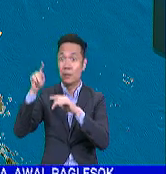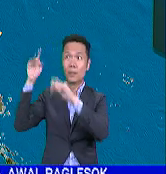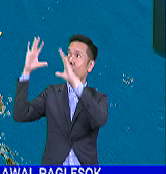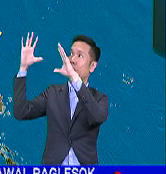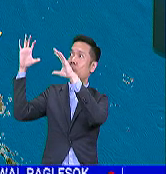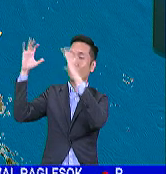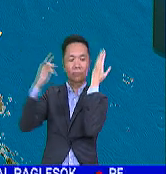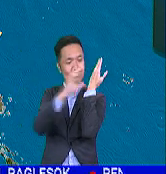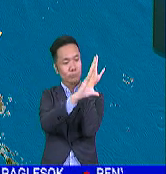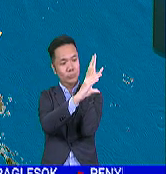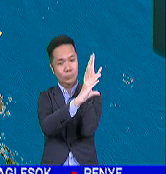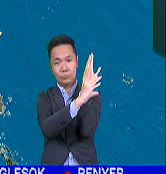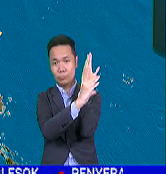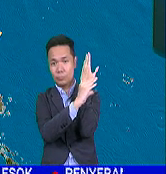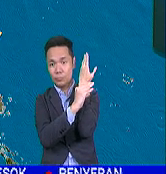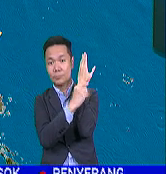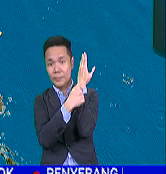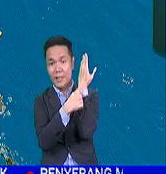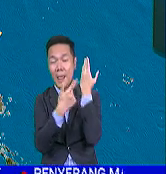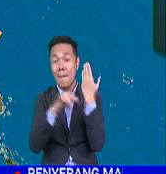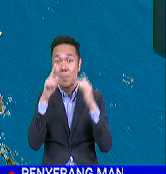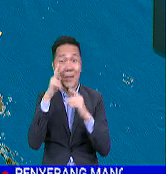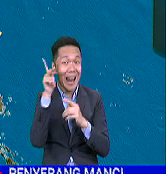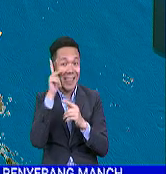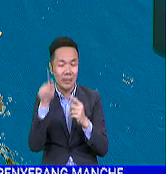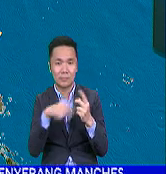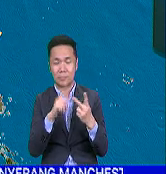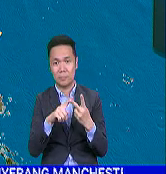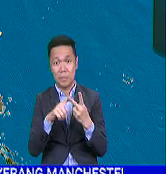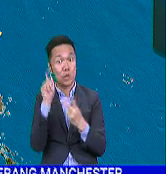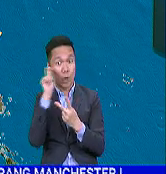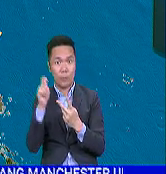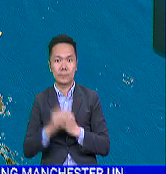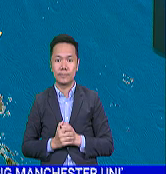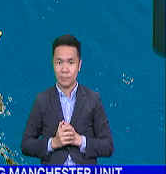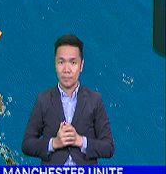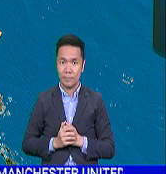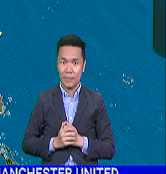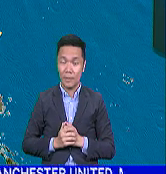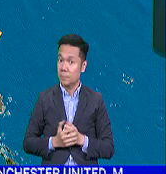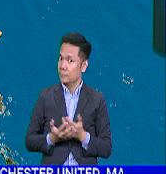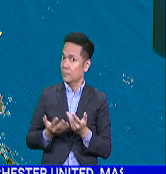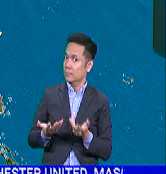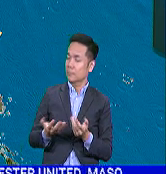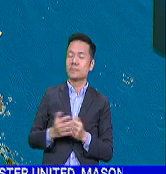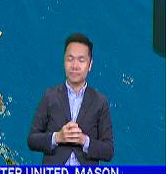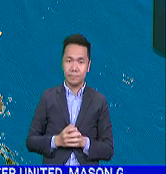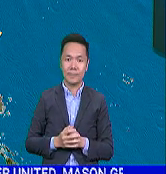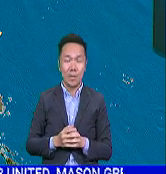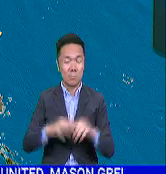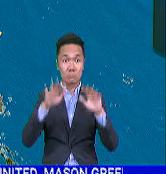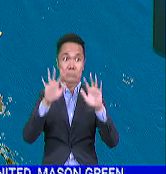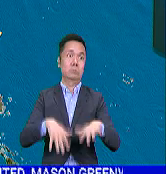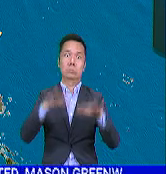bergerak memasuki kawasan pesisiran pantai negeri Kelantan dan juga Terengganu yang boleh memberikan kesan keadaan